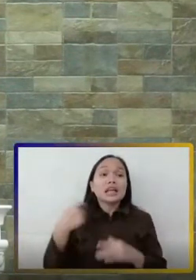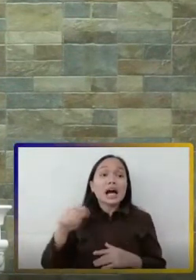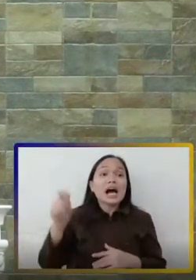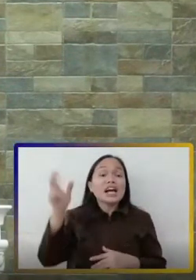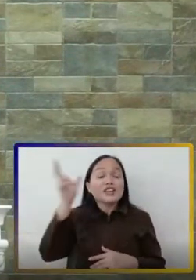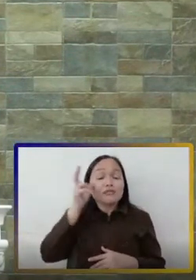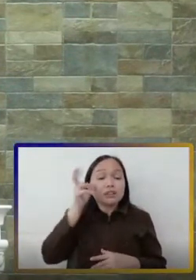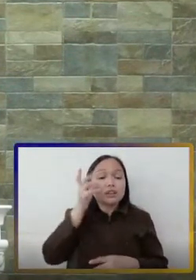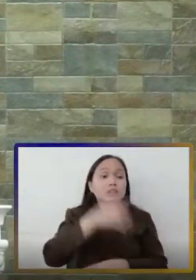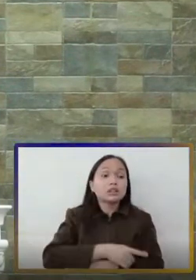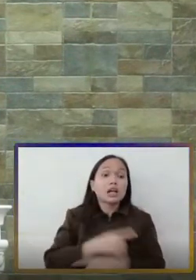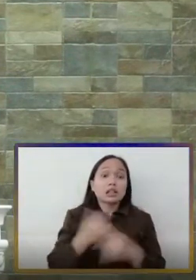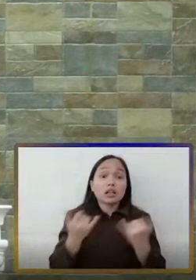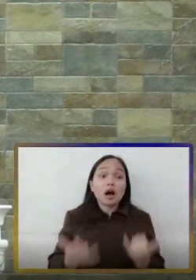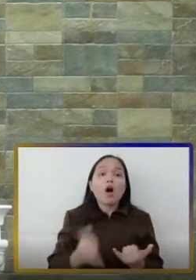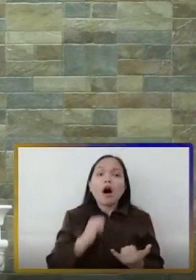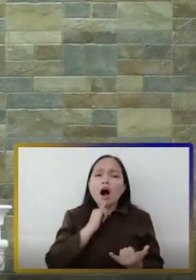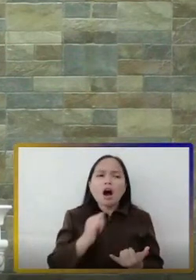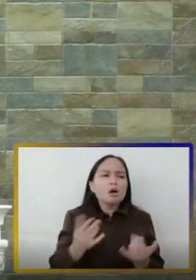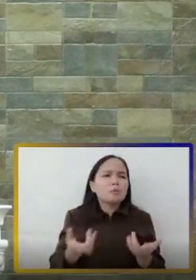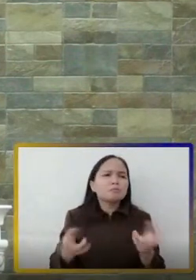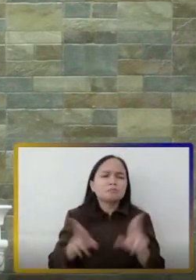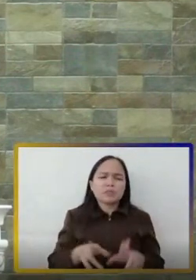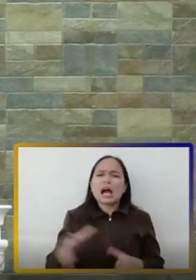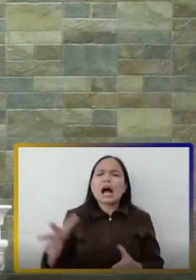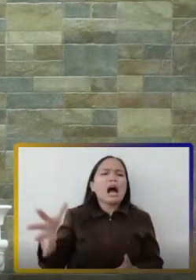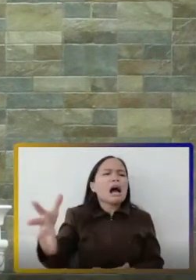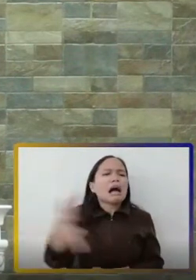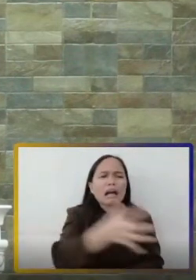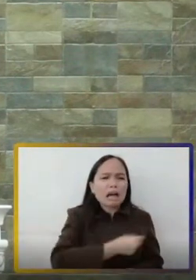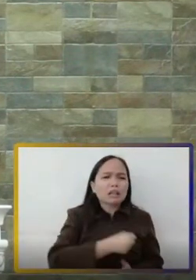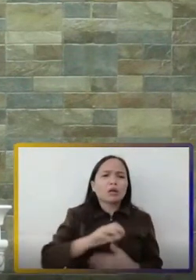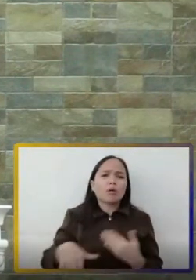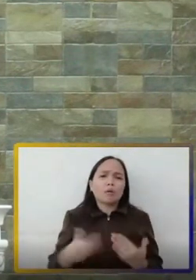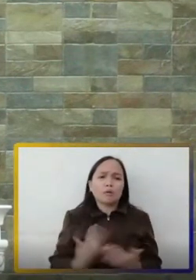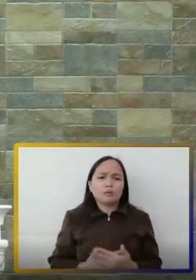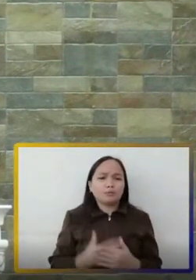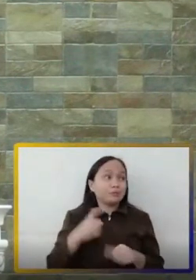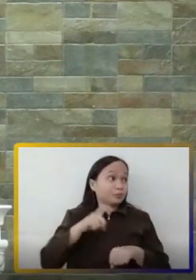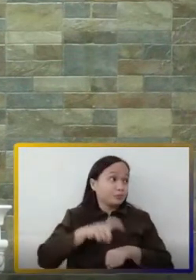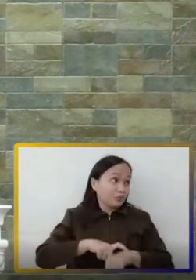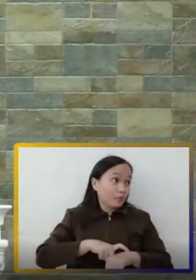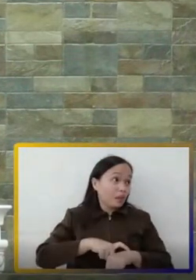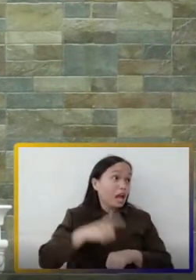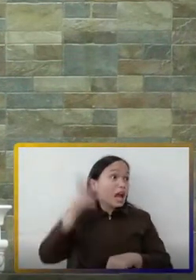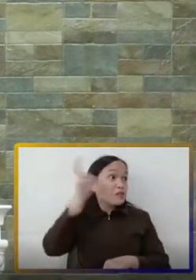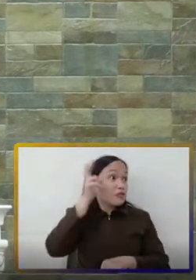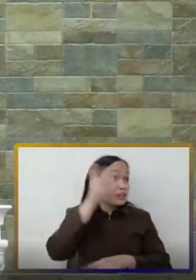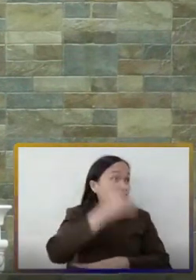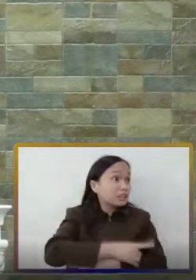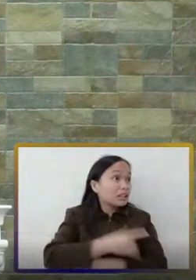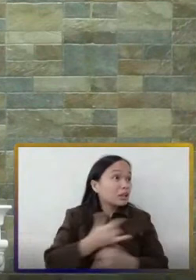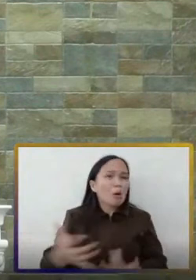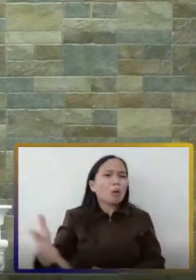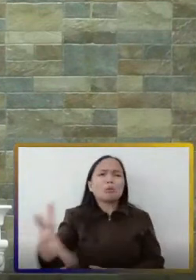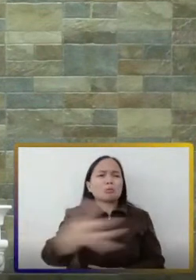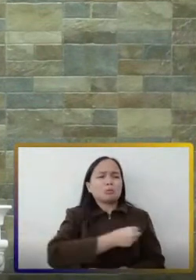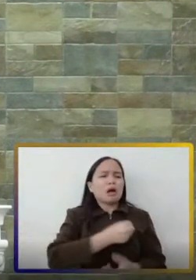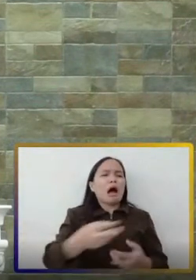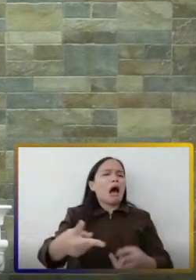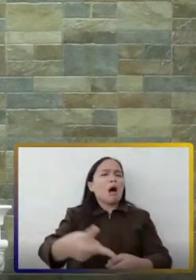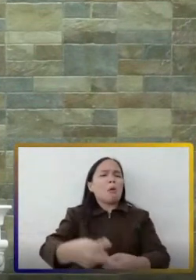the evil days now are getting all the time. The evil days are taking all the